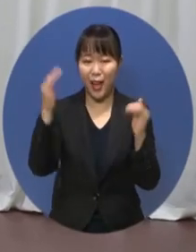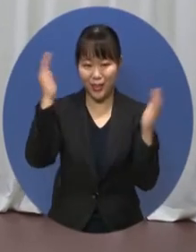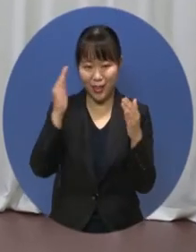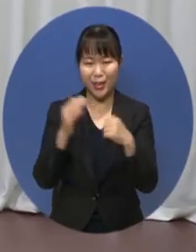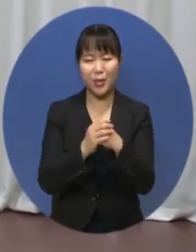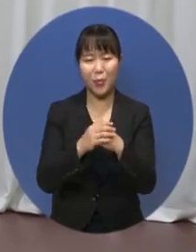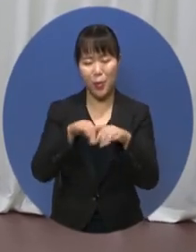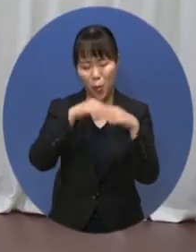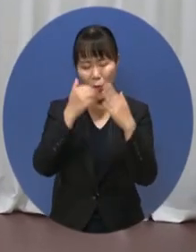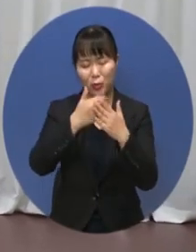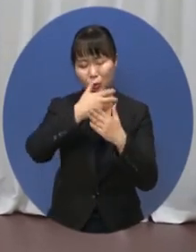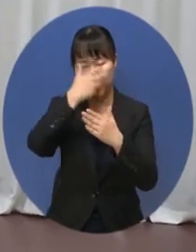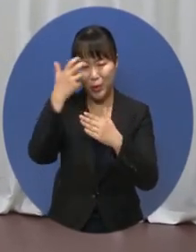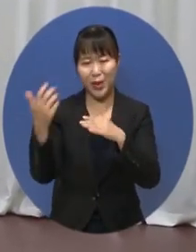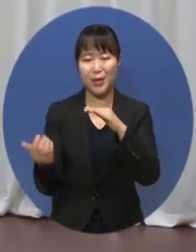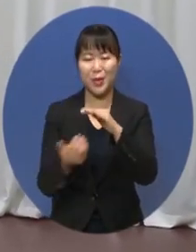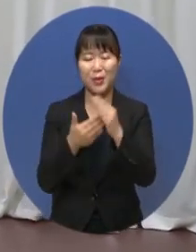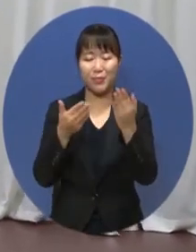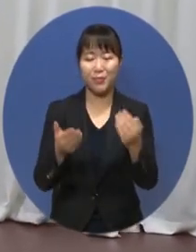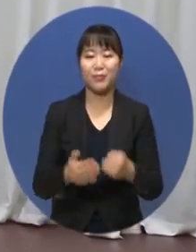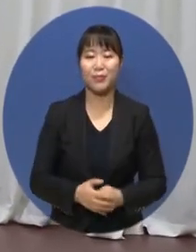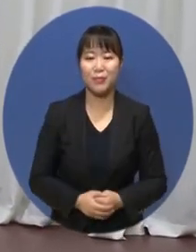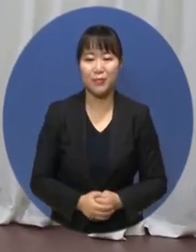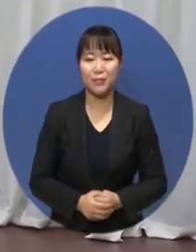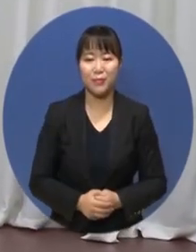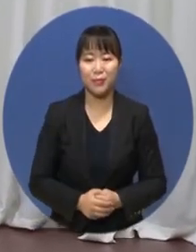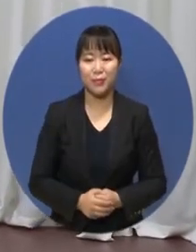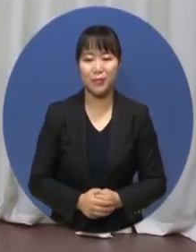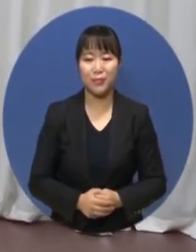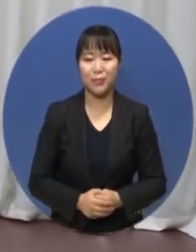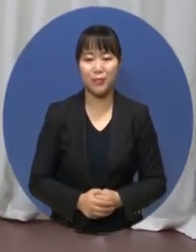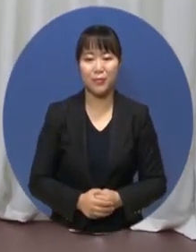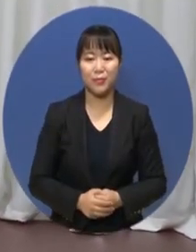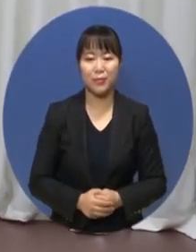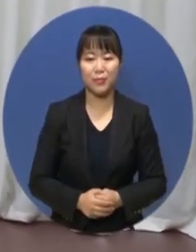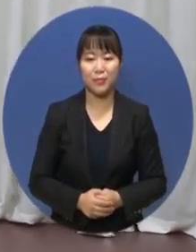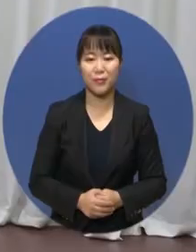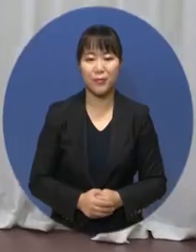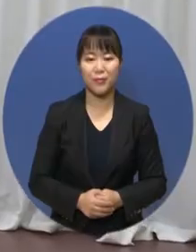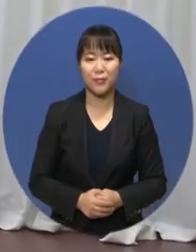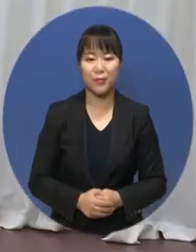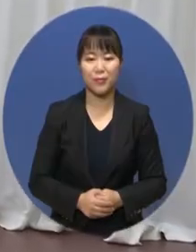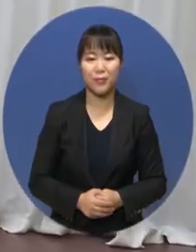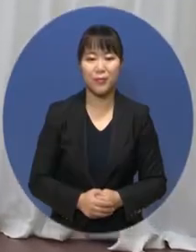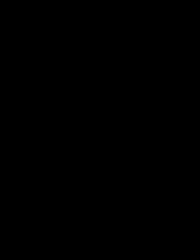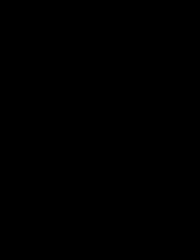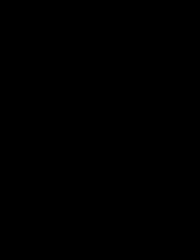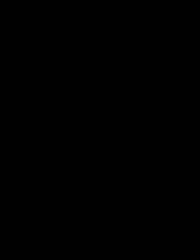만학의 꿈을 꽃피우고 있습니다. 복지TV 뉴스 이영춘입니다.